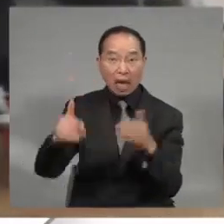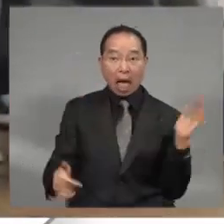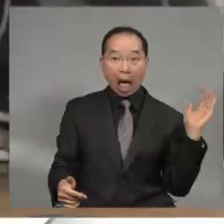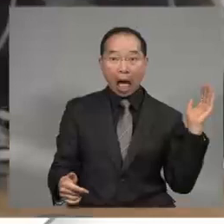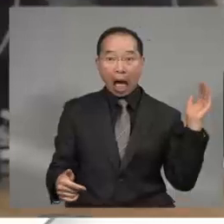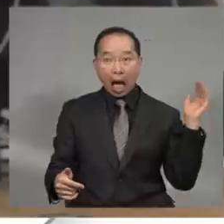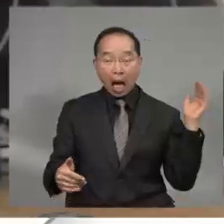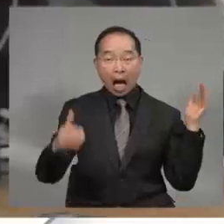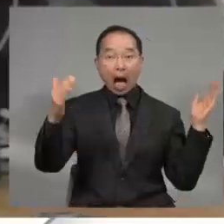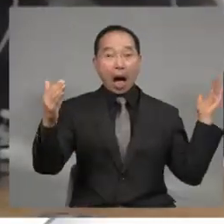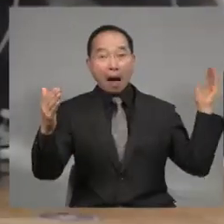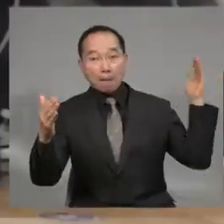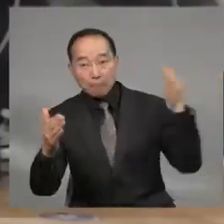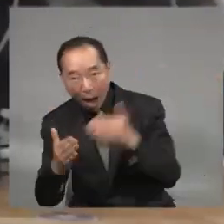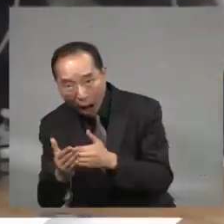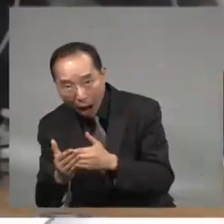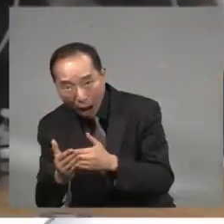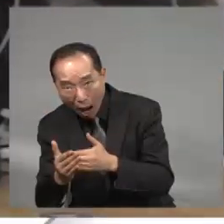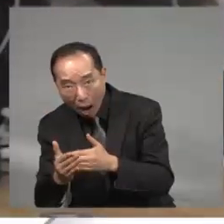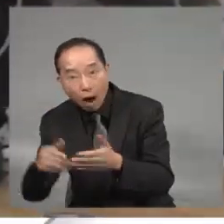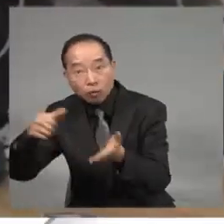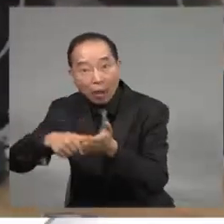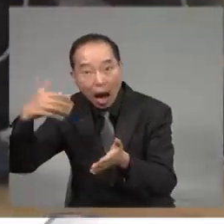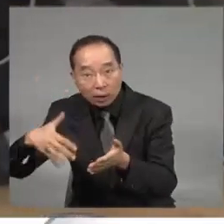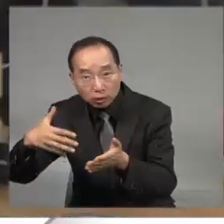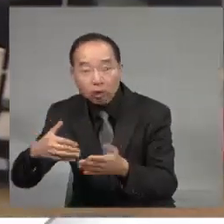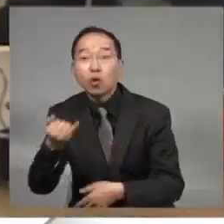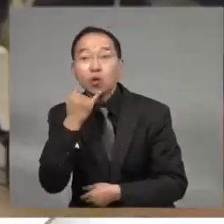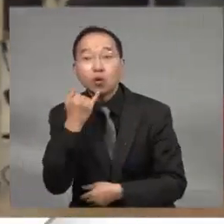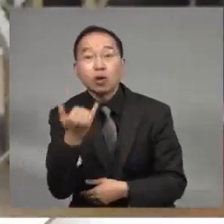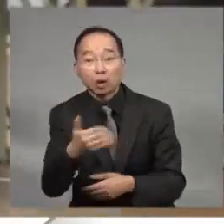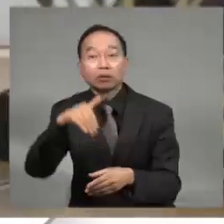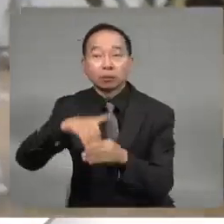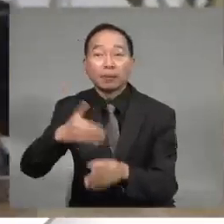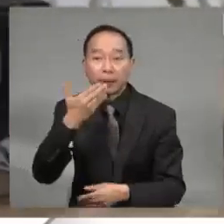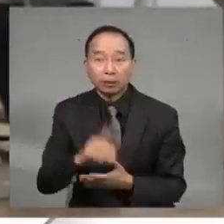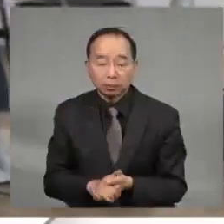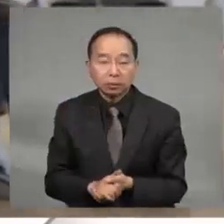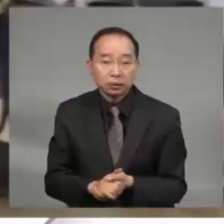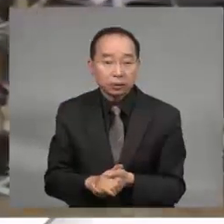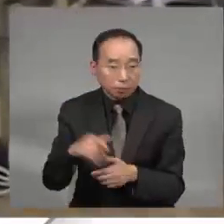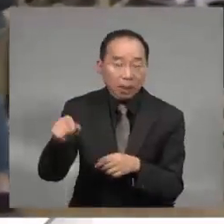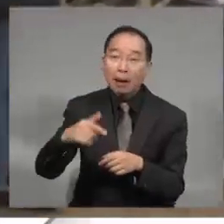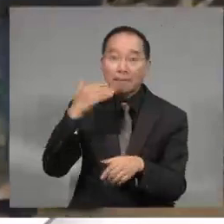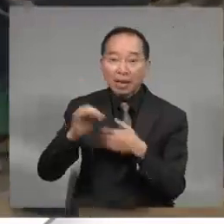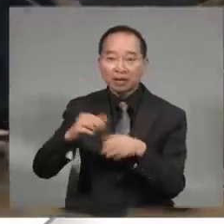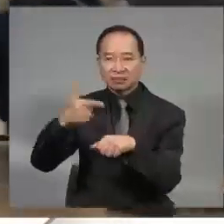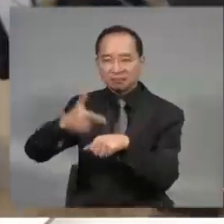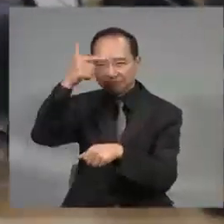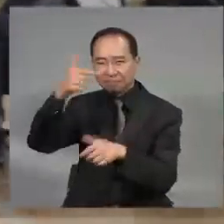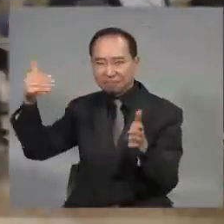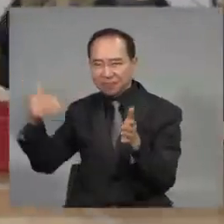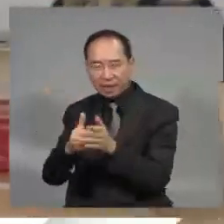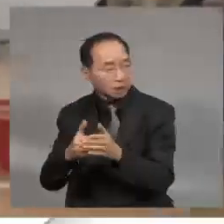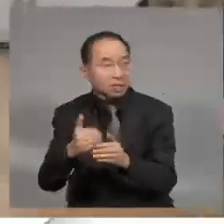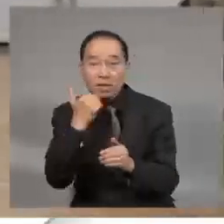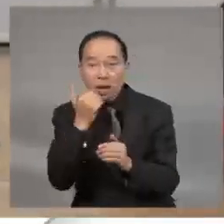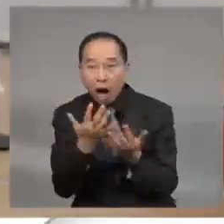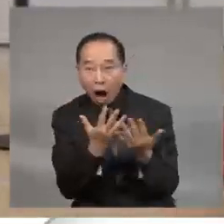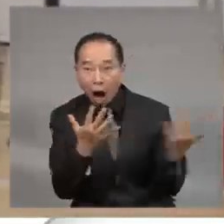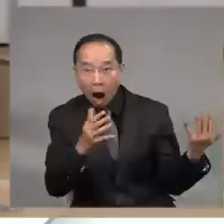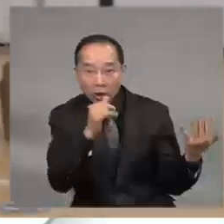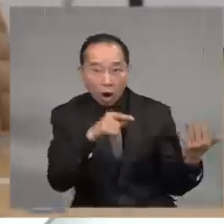사전 투표하실 분들은 서둘러 주시고요. 만약 오후 6시 직전까지 대기하고 있는 선거인이 있으면 번호표를 나눠주기